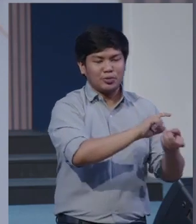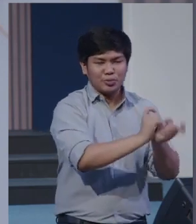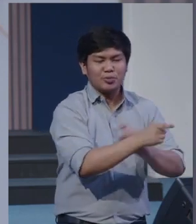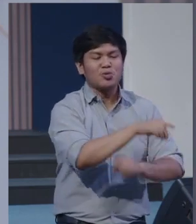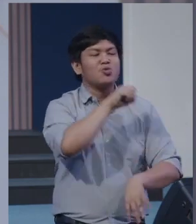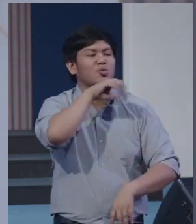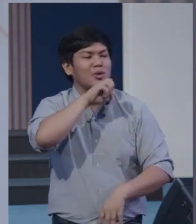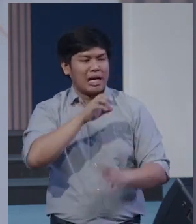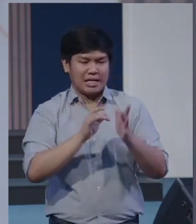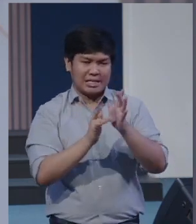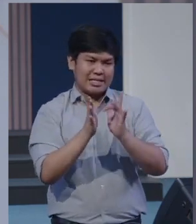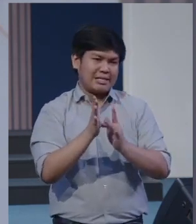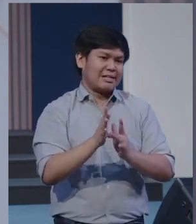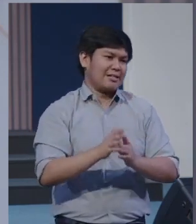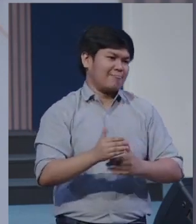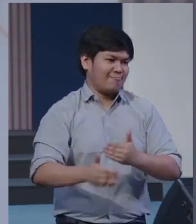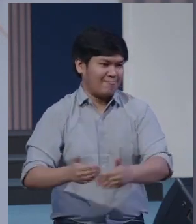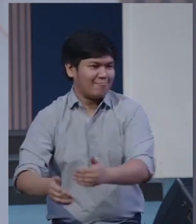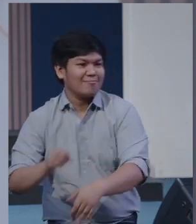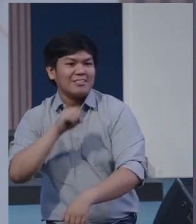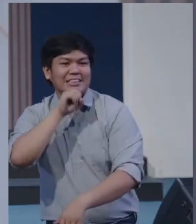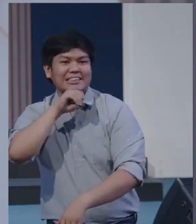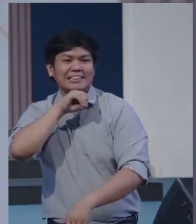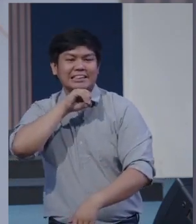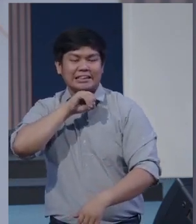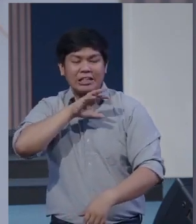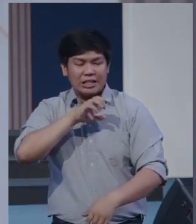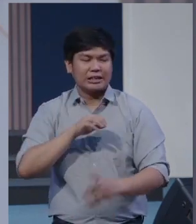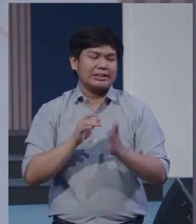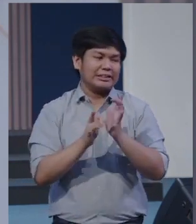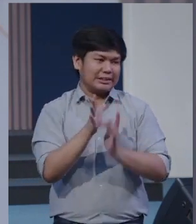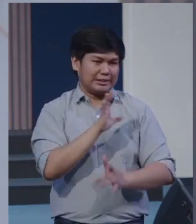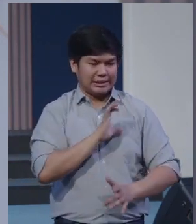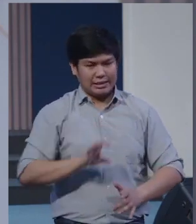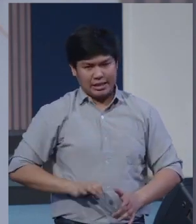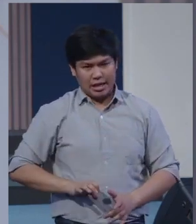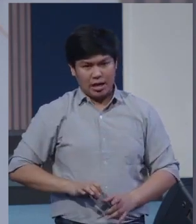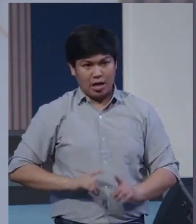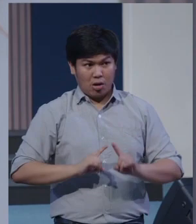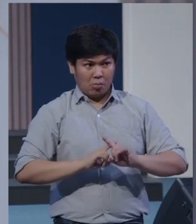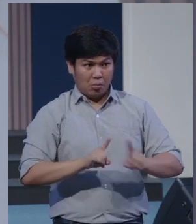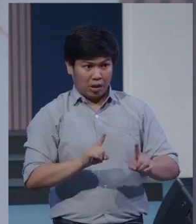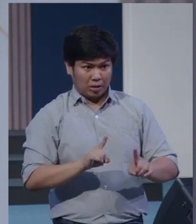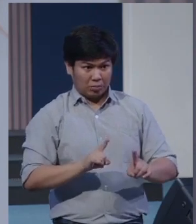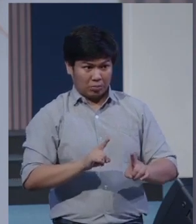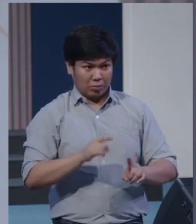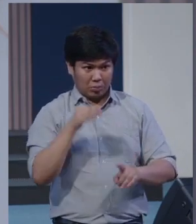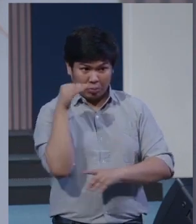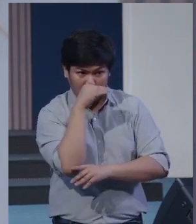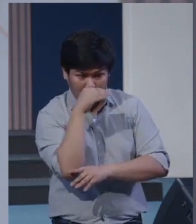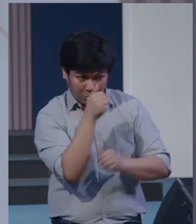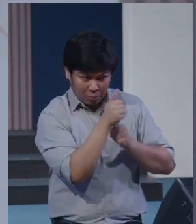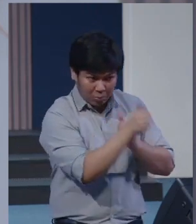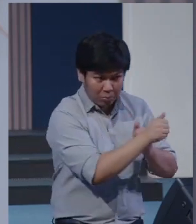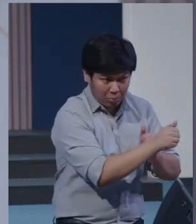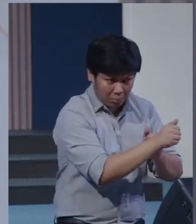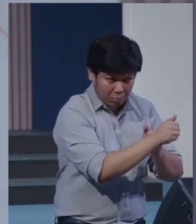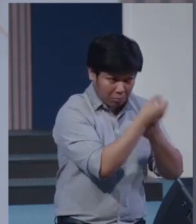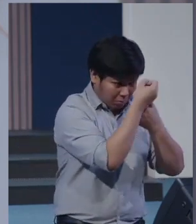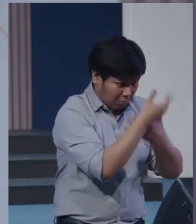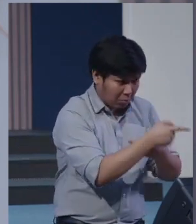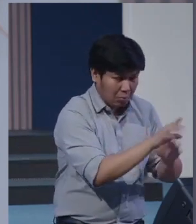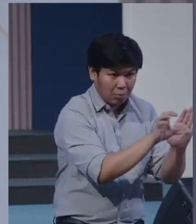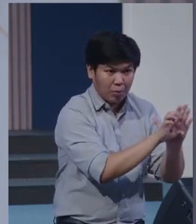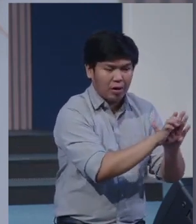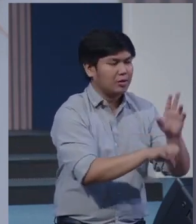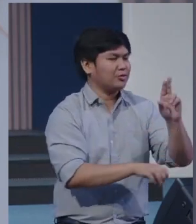doon pero hindi dahil sa kanyang pagsisinungaling no so Huwag niyong gagamitin yung ginawa ni reab